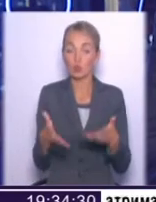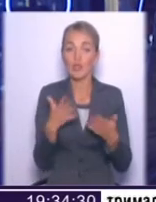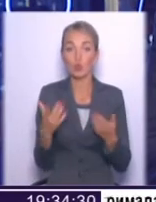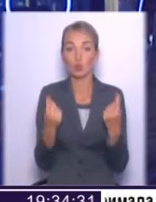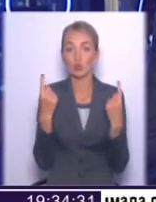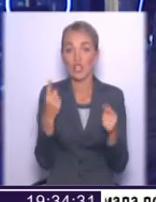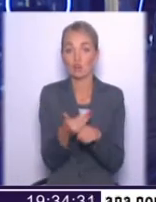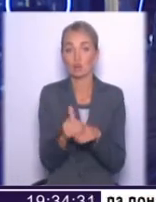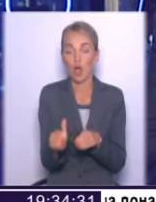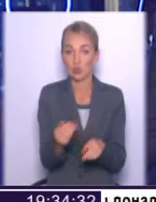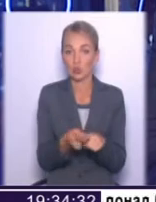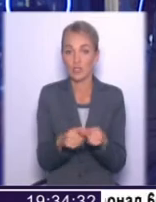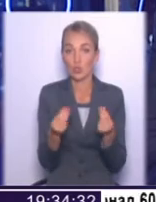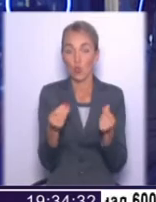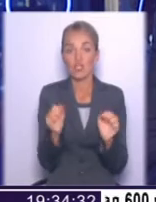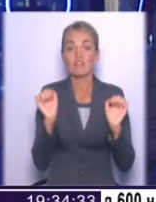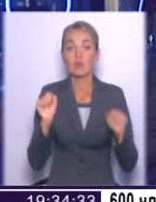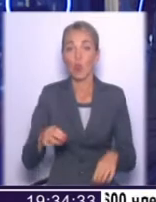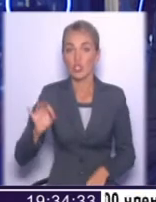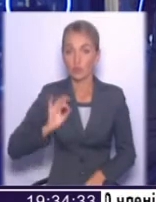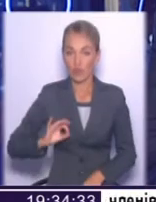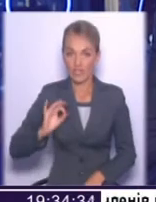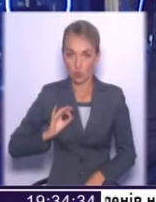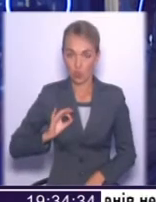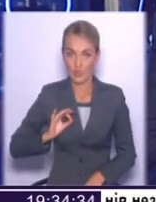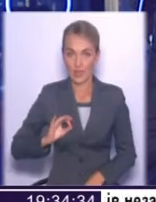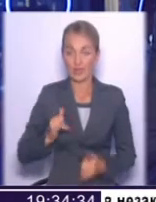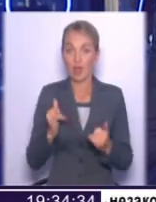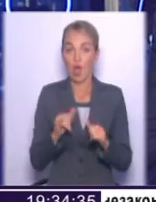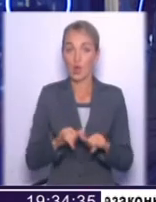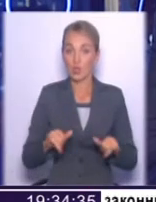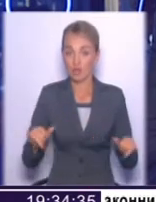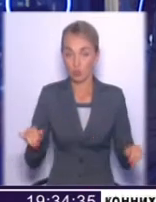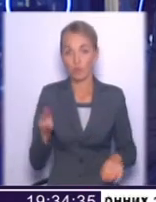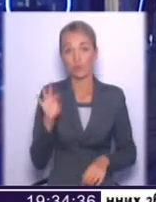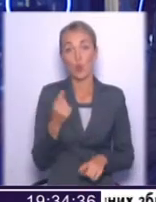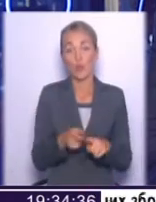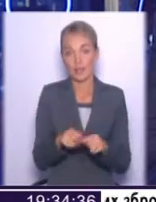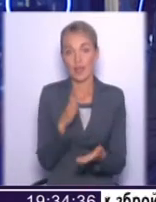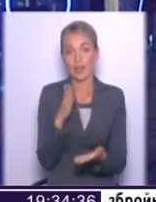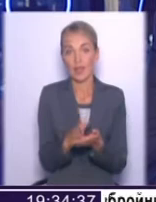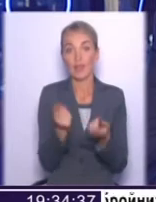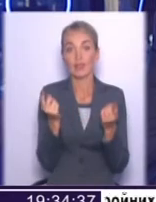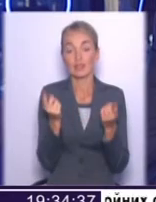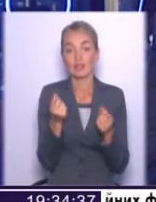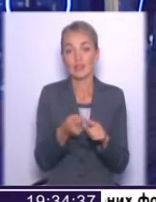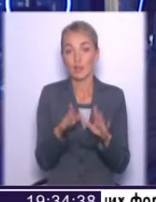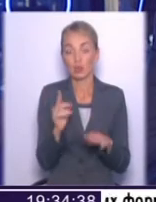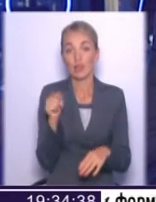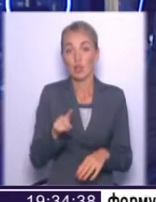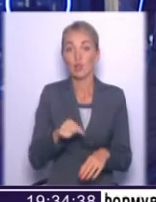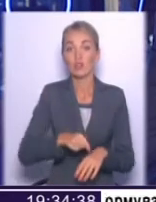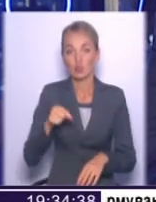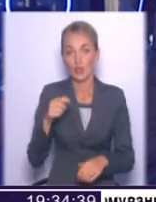суттєву частку цих коштів зможемо використати для розвитку, то це і є те, що, і буде те, що відчує